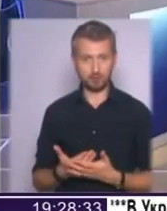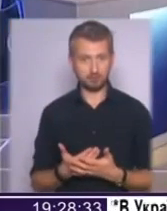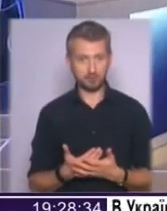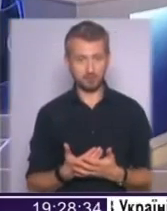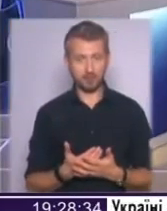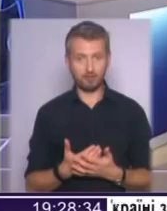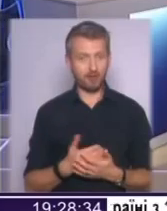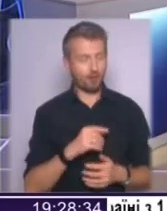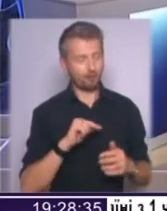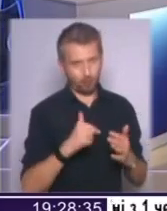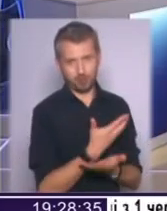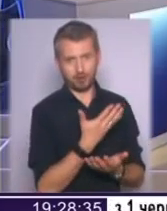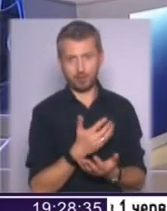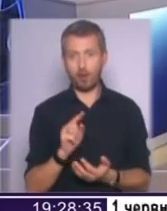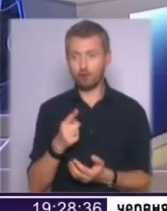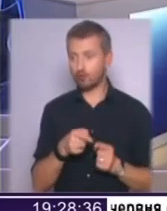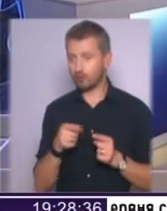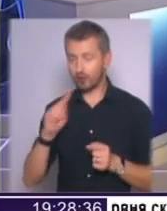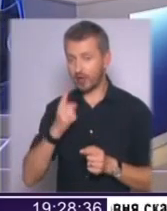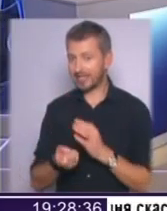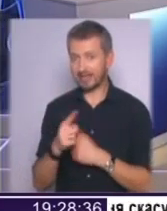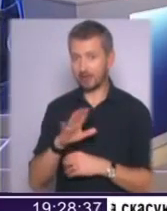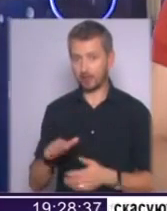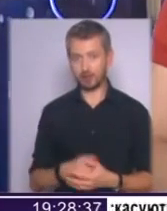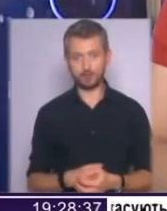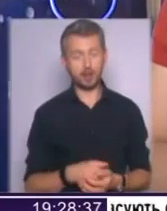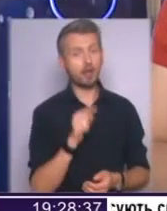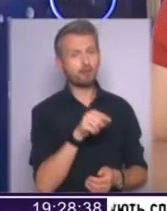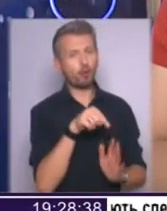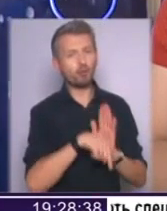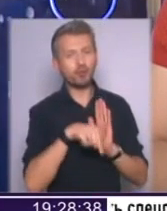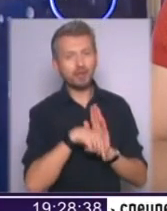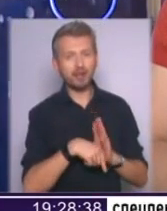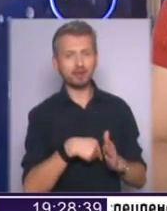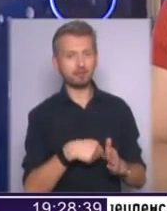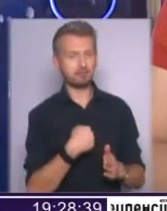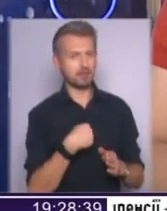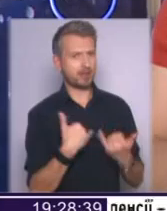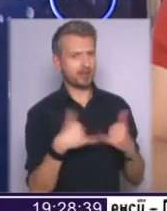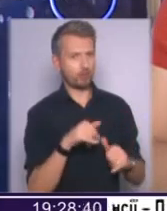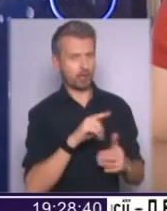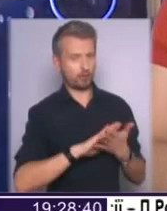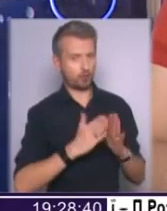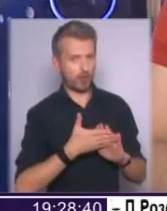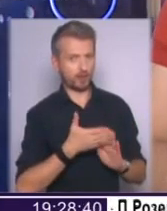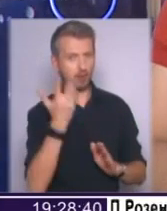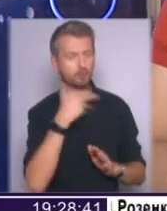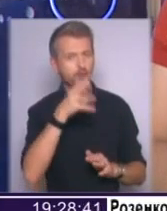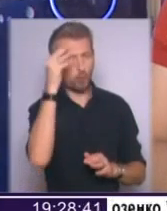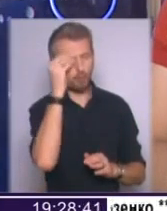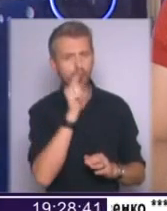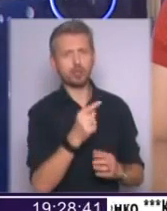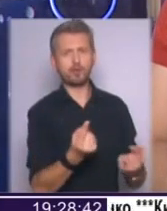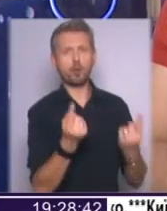Чому за цей рік так і не з'явилася? Я насправді, в цьому сенсі теж мене дивується ситуація, коли, враховуючи той величезний